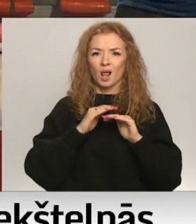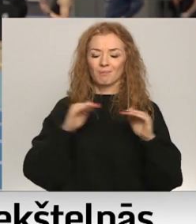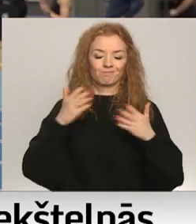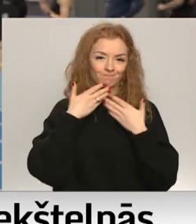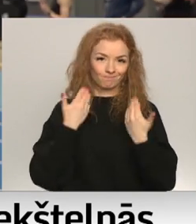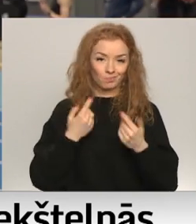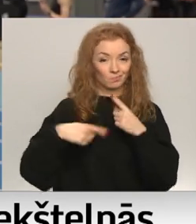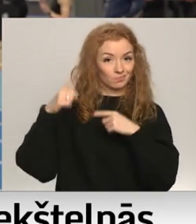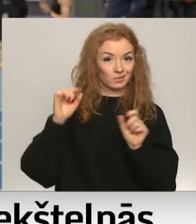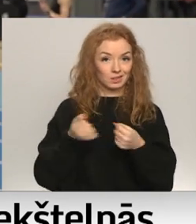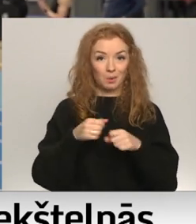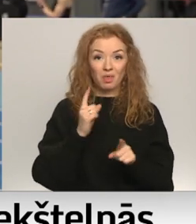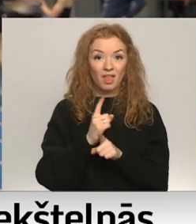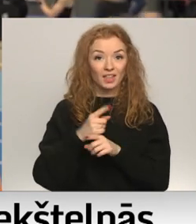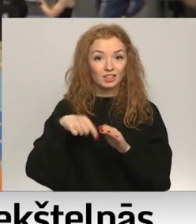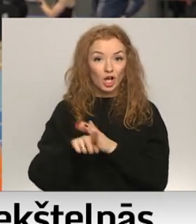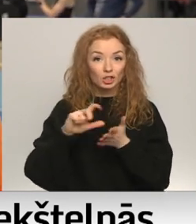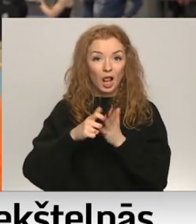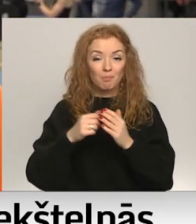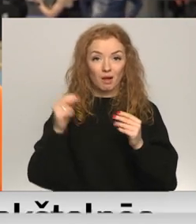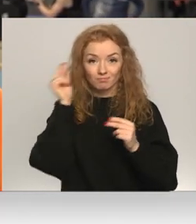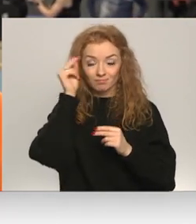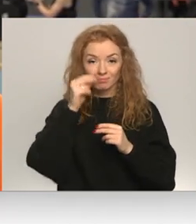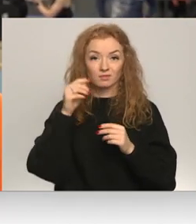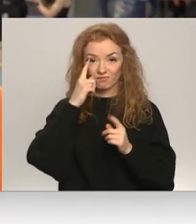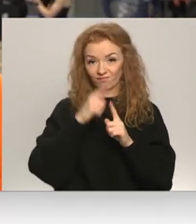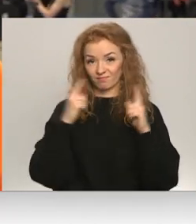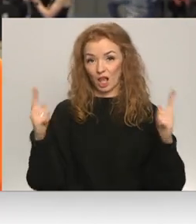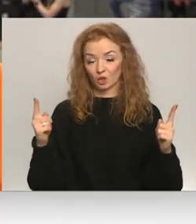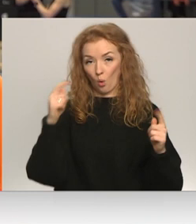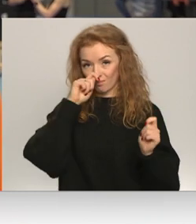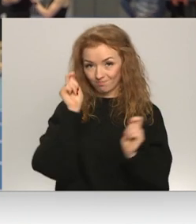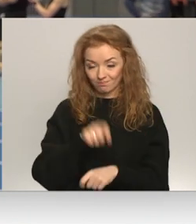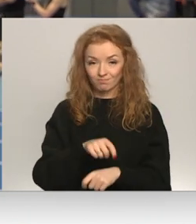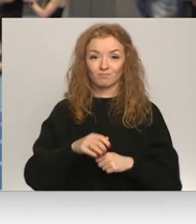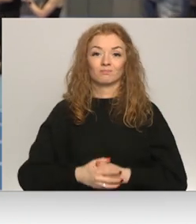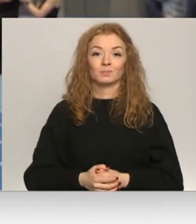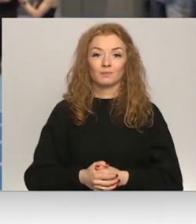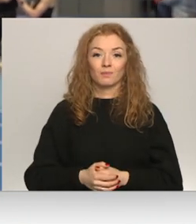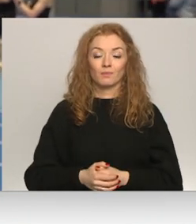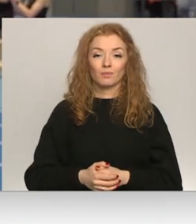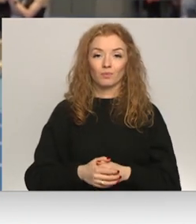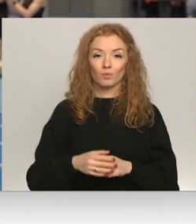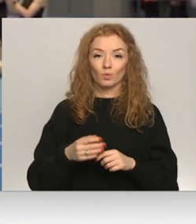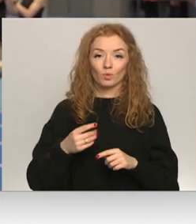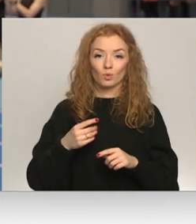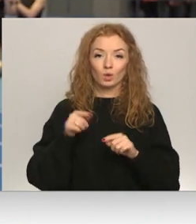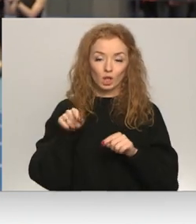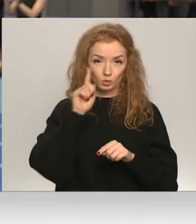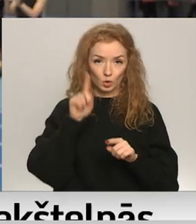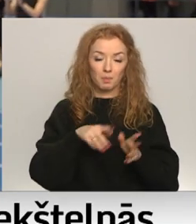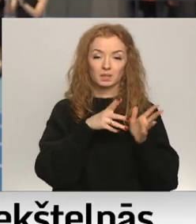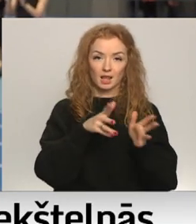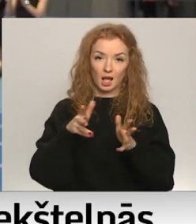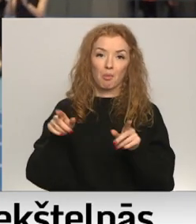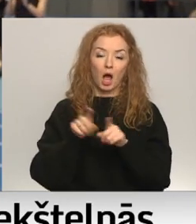Iepriekšējā ziema, kad nevarēja trenēties iekšā, ja, un tad mēs zaudījām veselu sezonu visi, ja, mums, nu, vieglatlētiki. Un tas, protams,